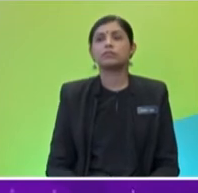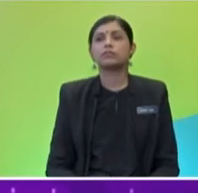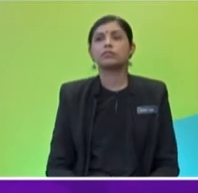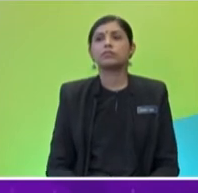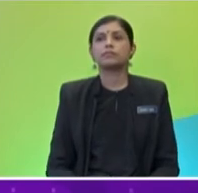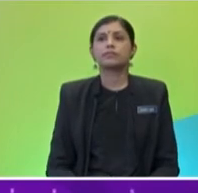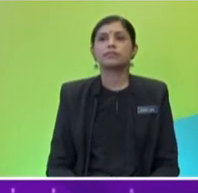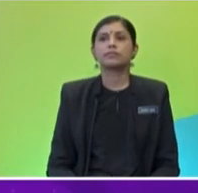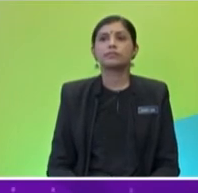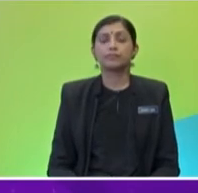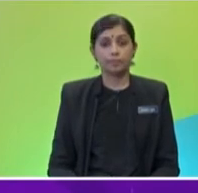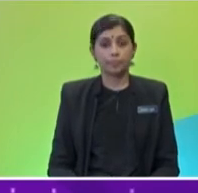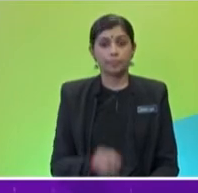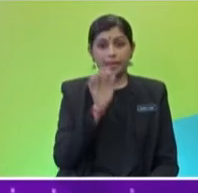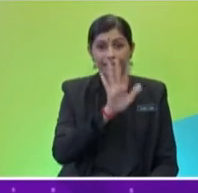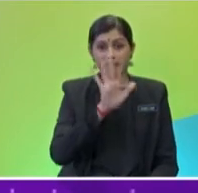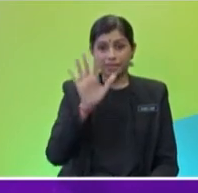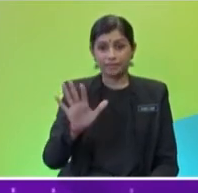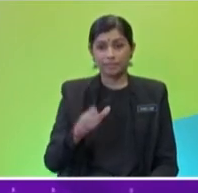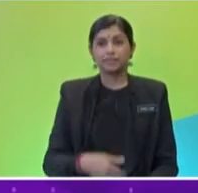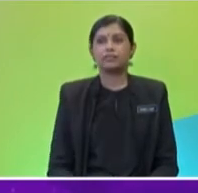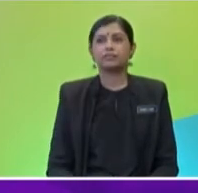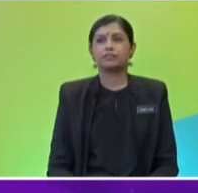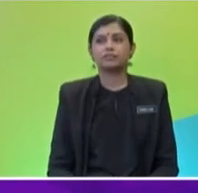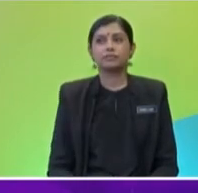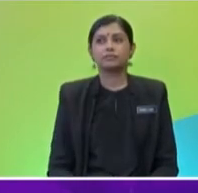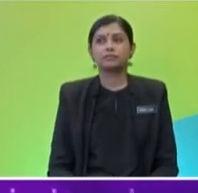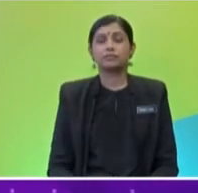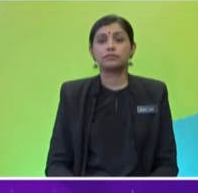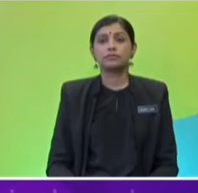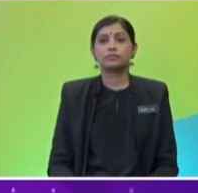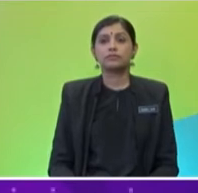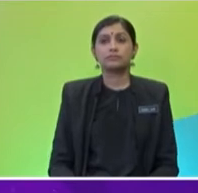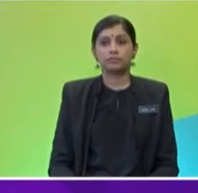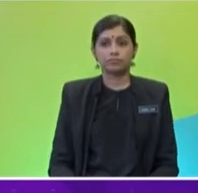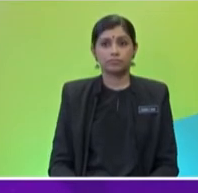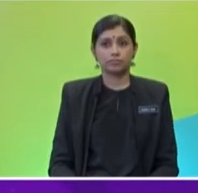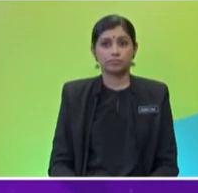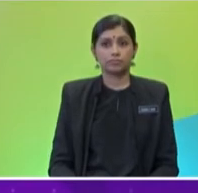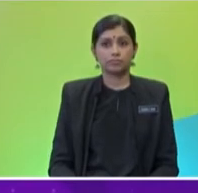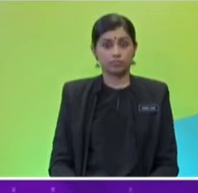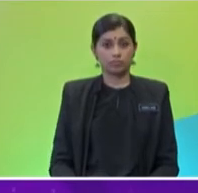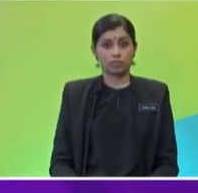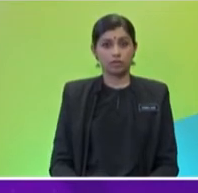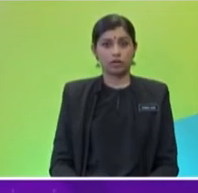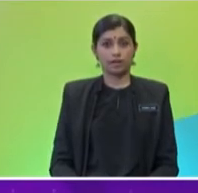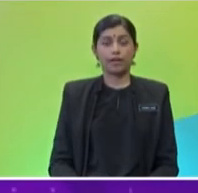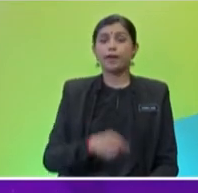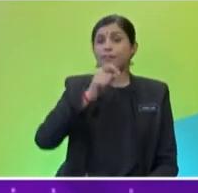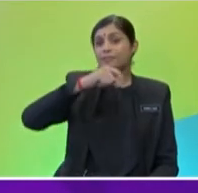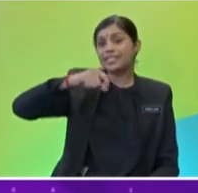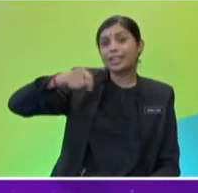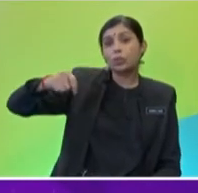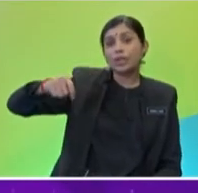Sintiana 5. Jadi, tanda bagus untuk Siti Aisyah Umairah dan juga Syamil